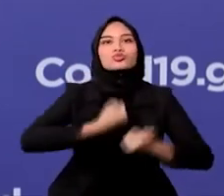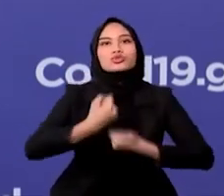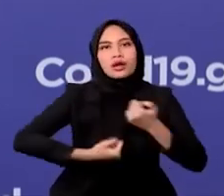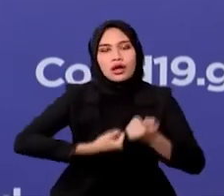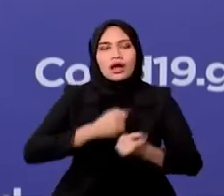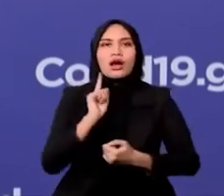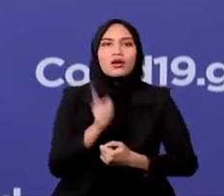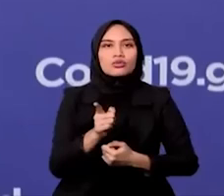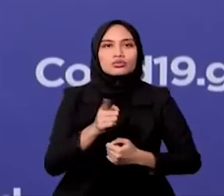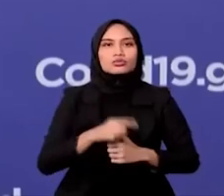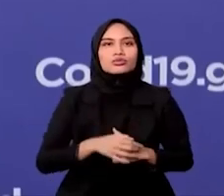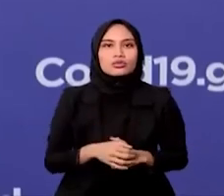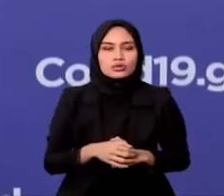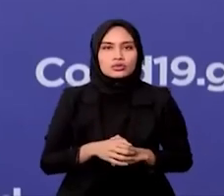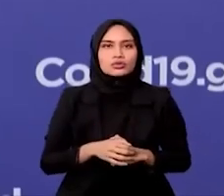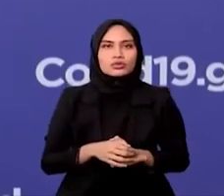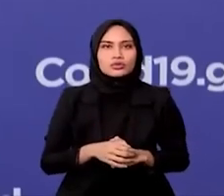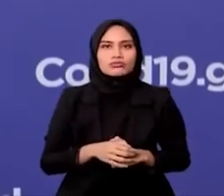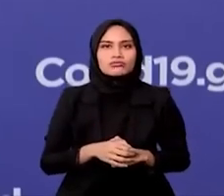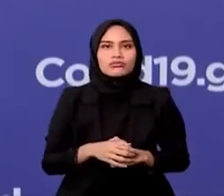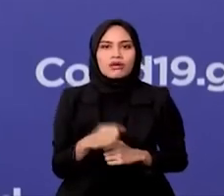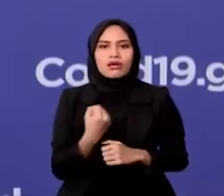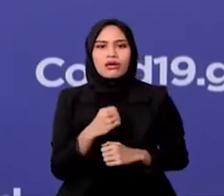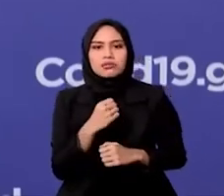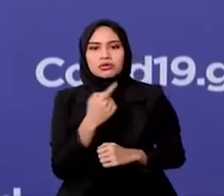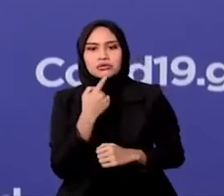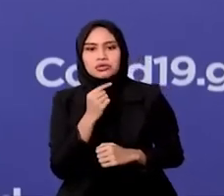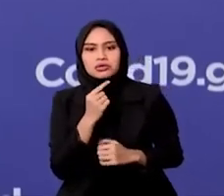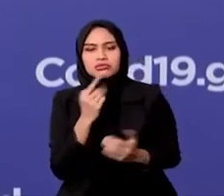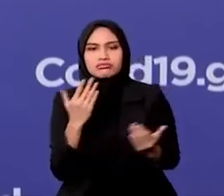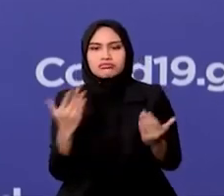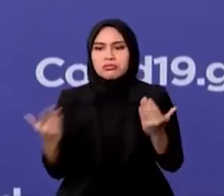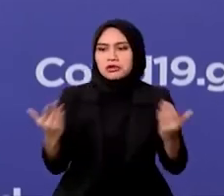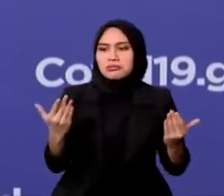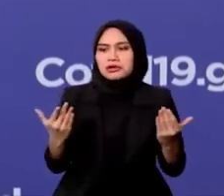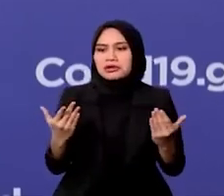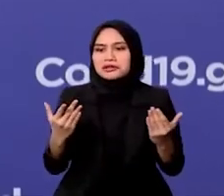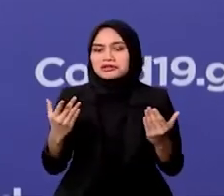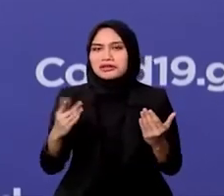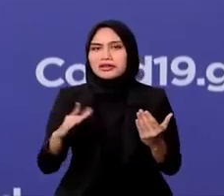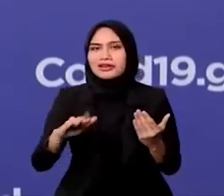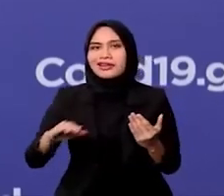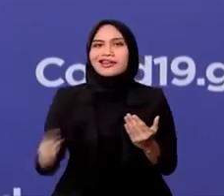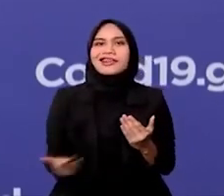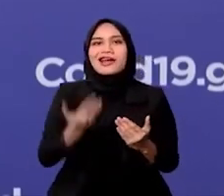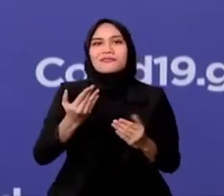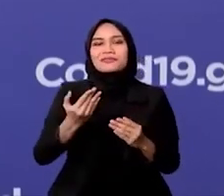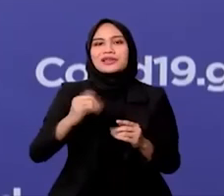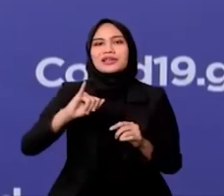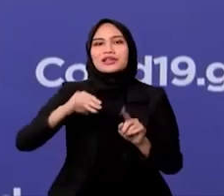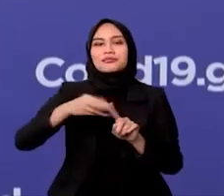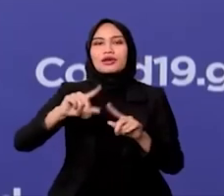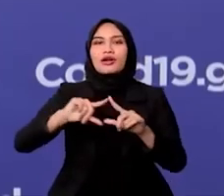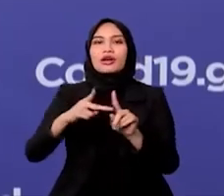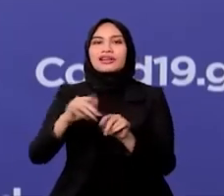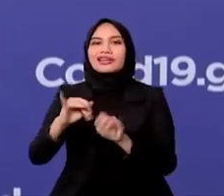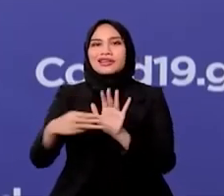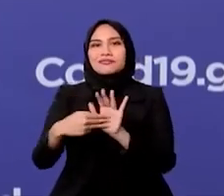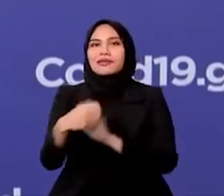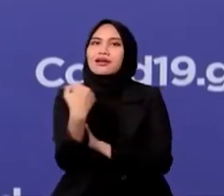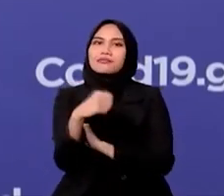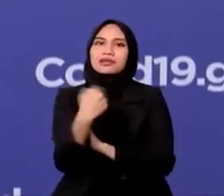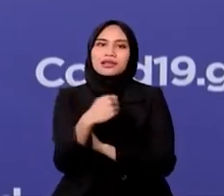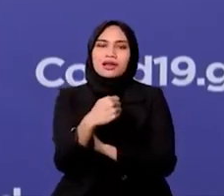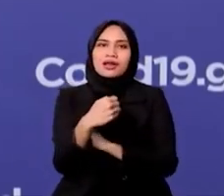ada Hai pengorbanan kita tidak bisa dibandingkan dengan perubahan Nabi Ibrahim Alaihissalam pengorbanan kita hanya dibutuhkan